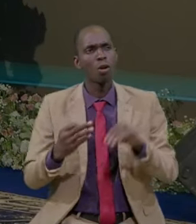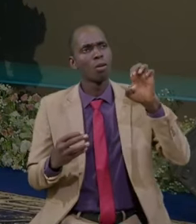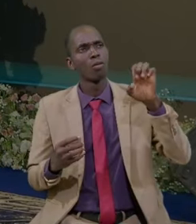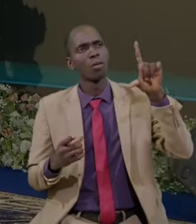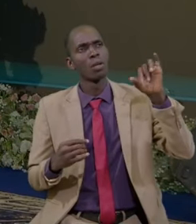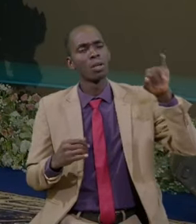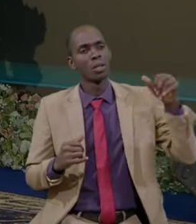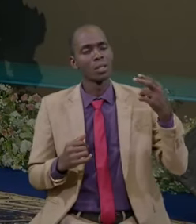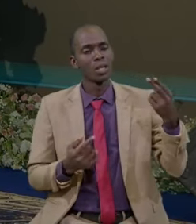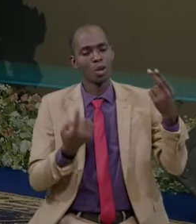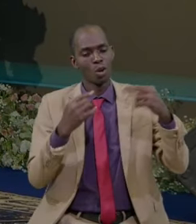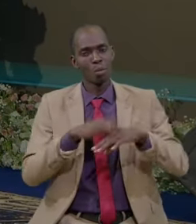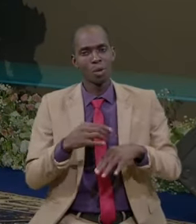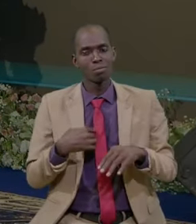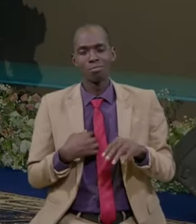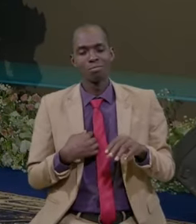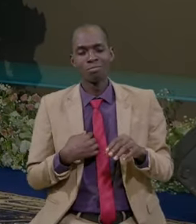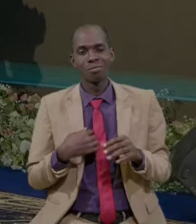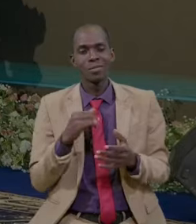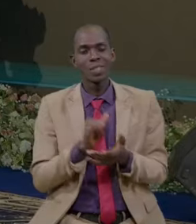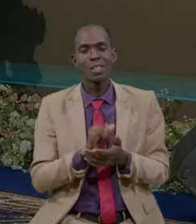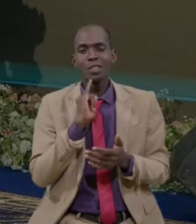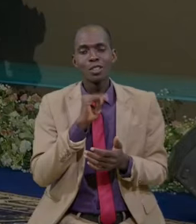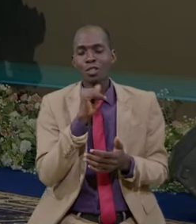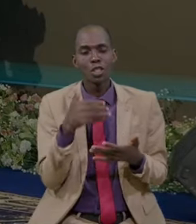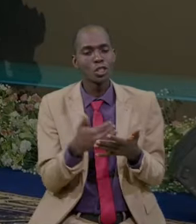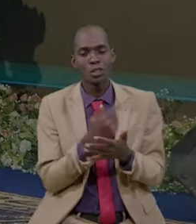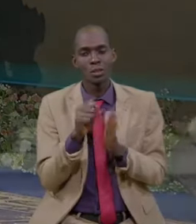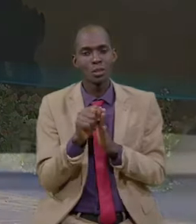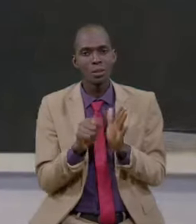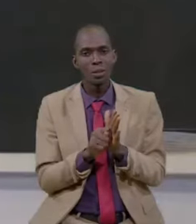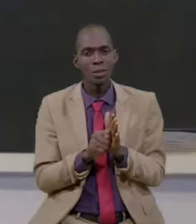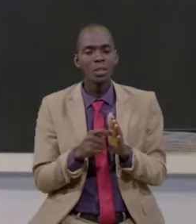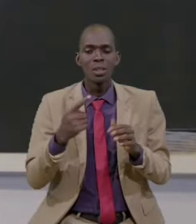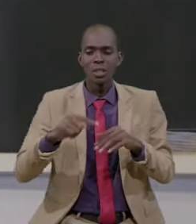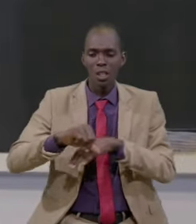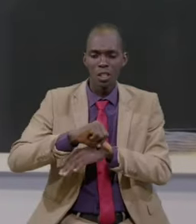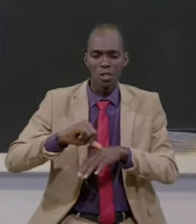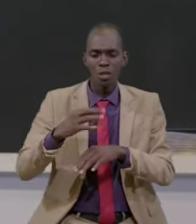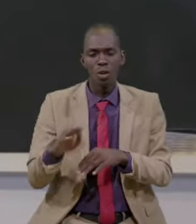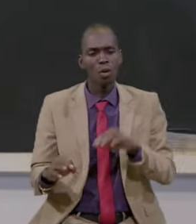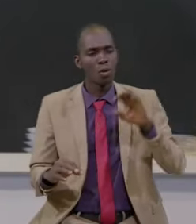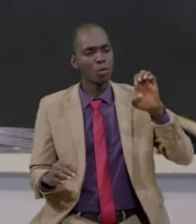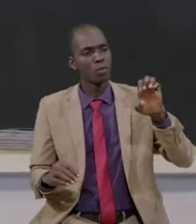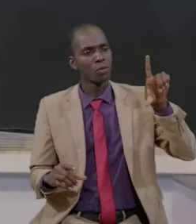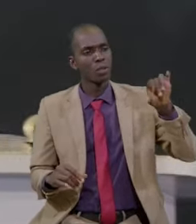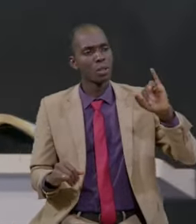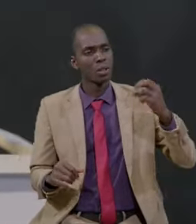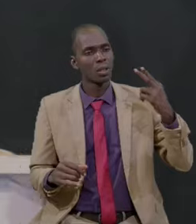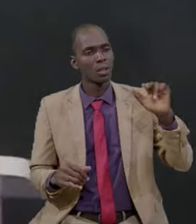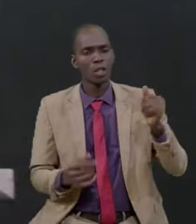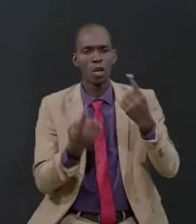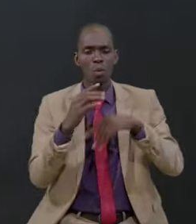non, ça c'est pas Nouveau Testament, l'onction d'Élisée, viens sur moi, non, ça c'est pas l'onction du Nouveau